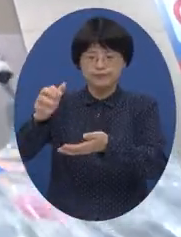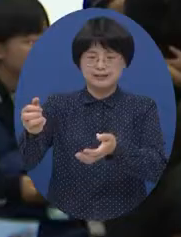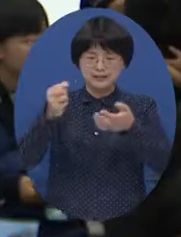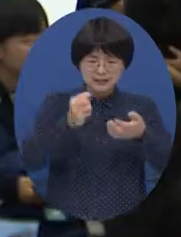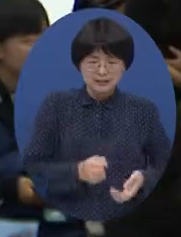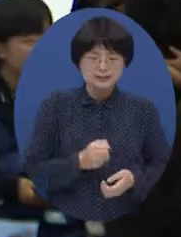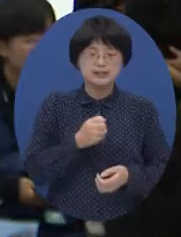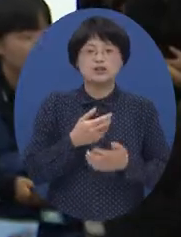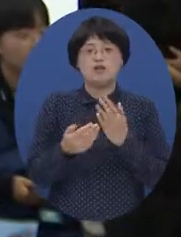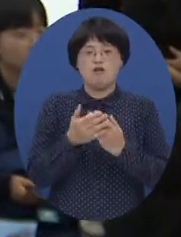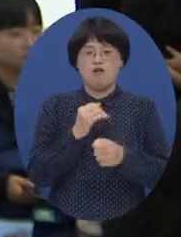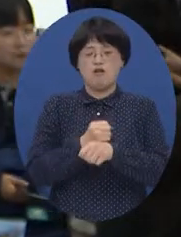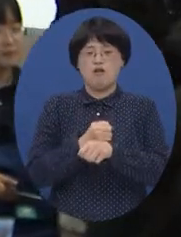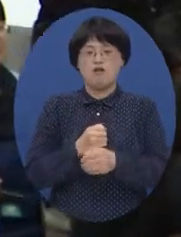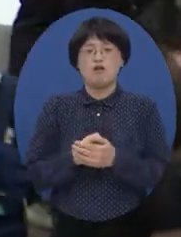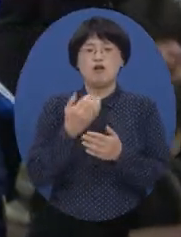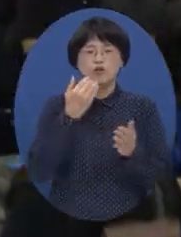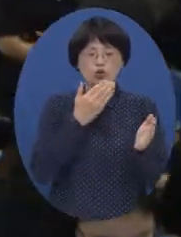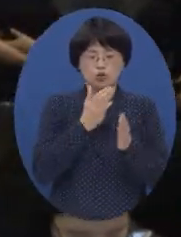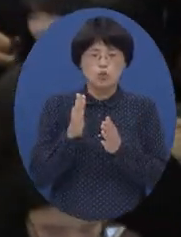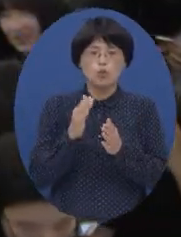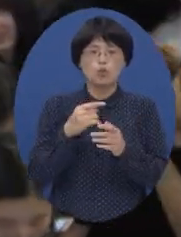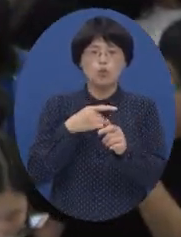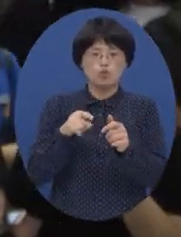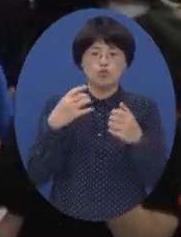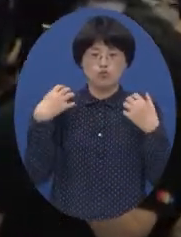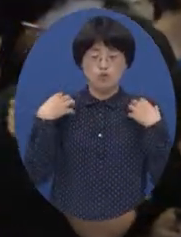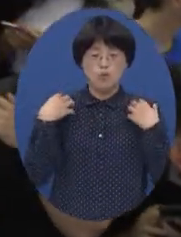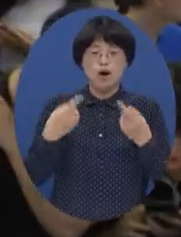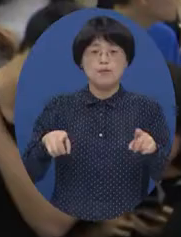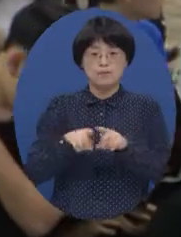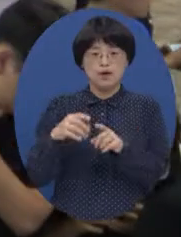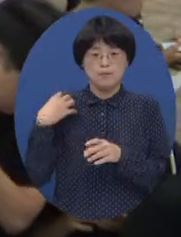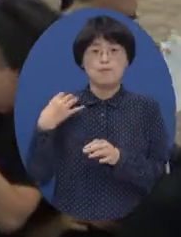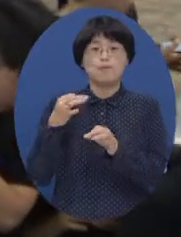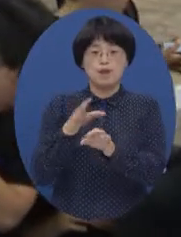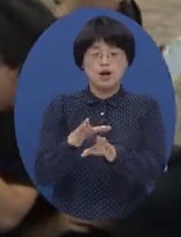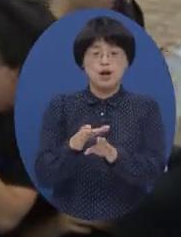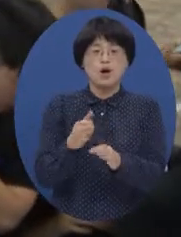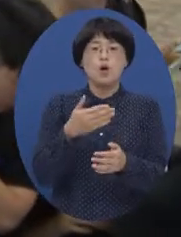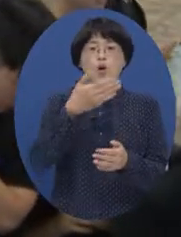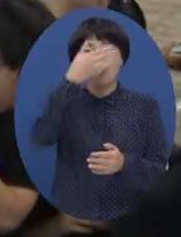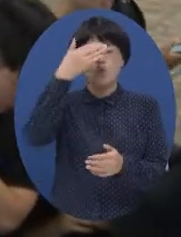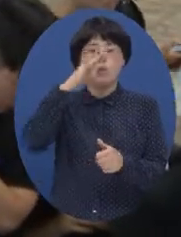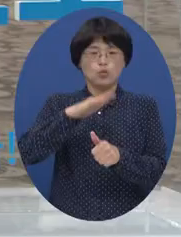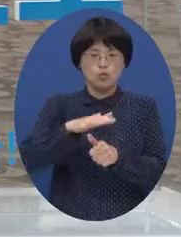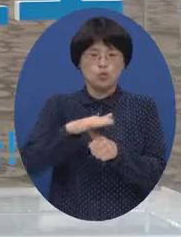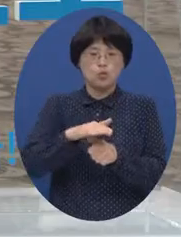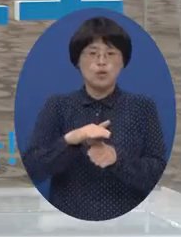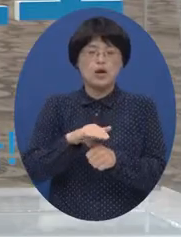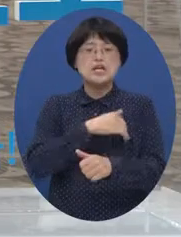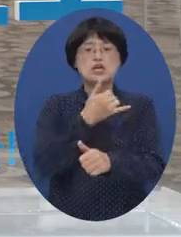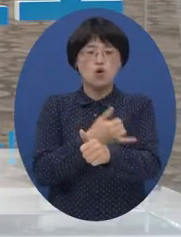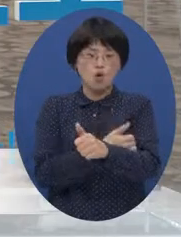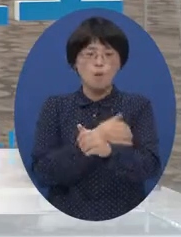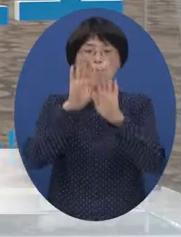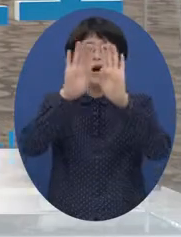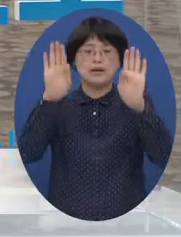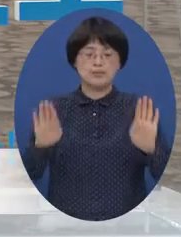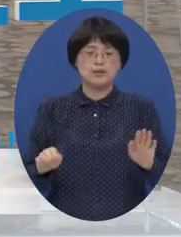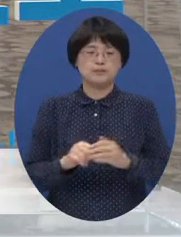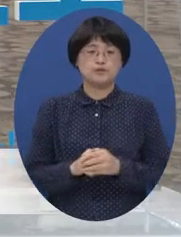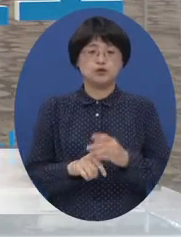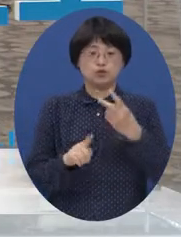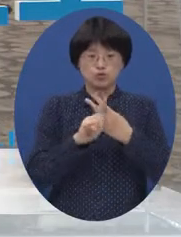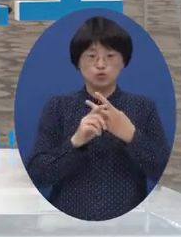해봅니다. 경기도와 경기도교육청이 공동 주최한 경기도 청소년 노동인권 진로 박람회. 중고생이 접할